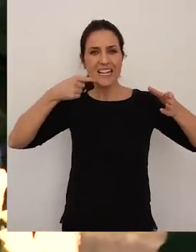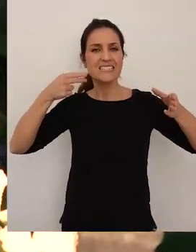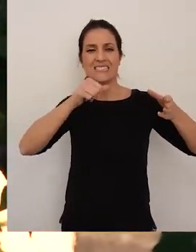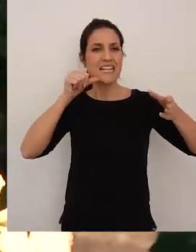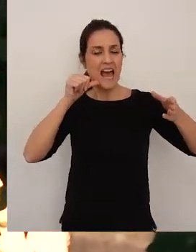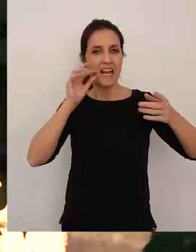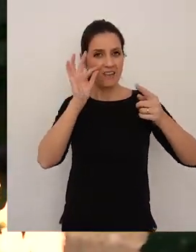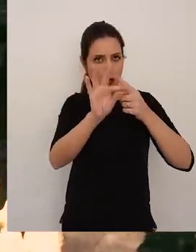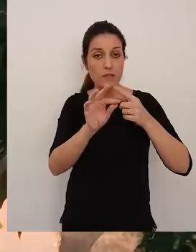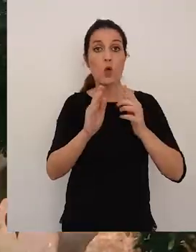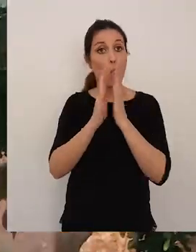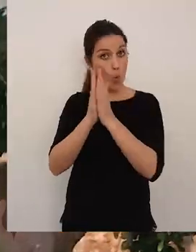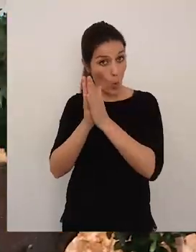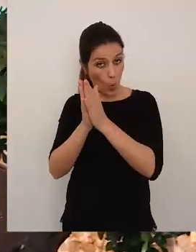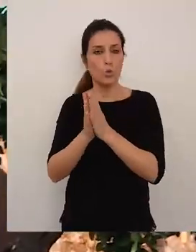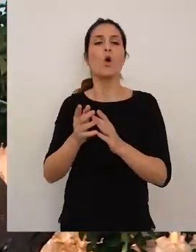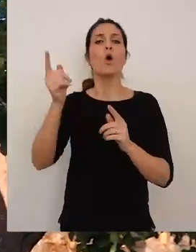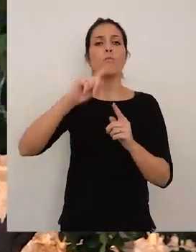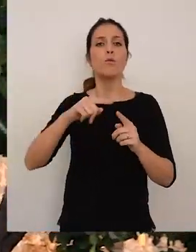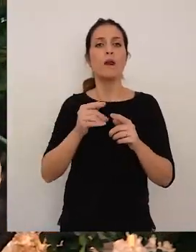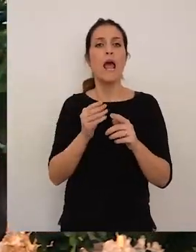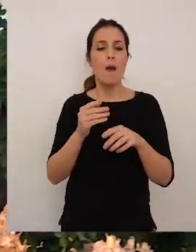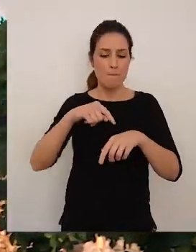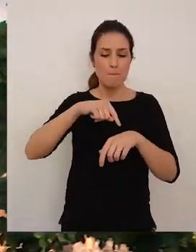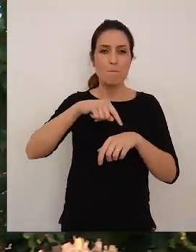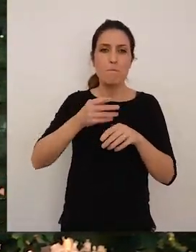bussole terrestri, oltre che come luoghi di culto.